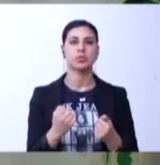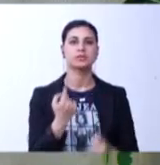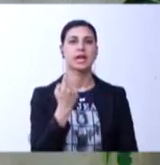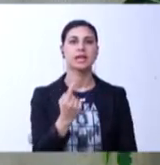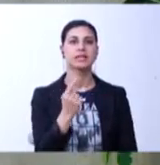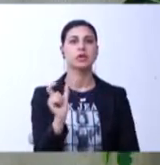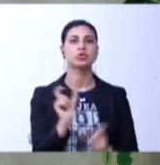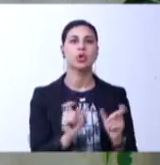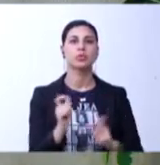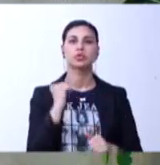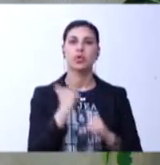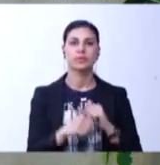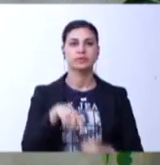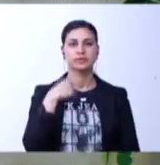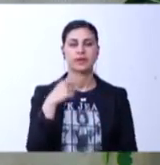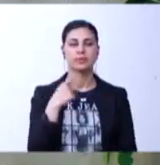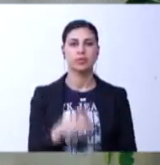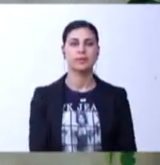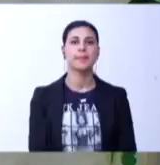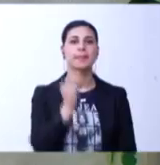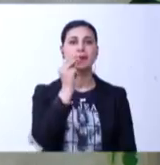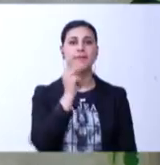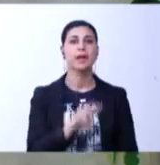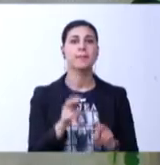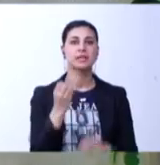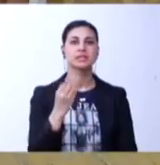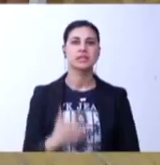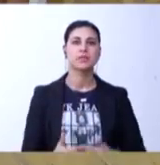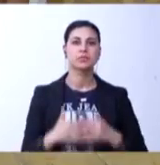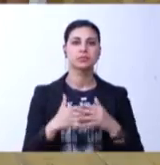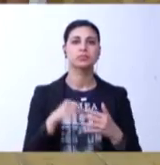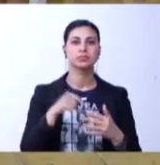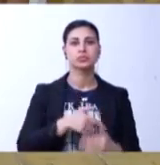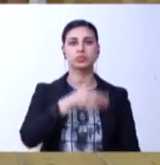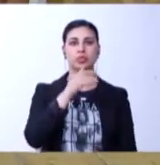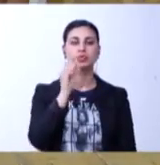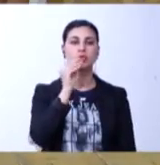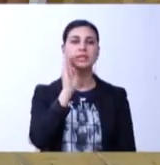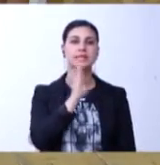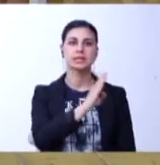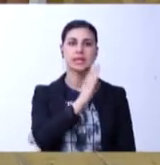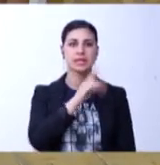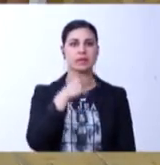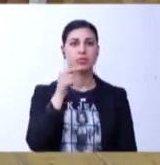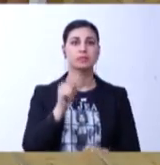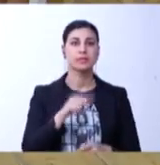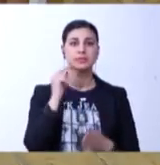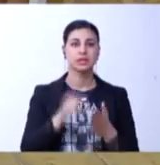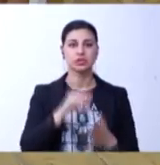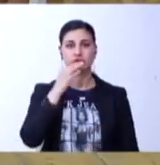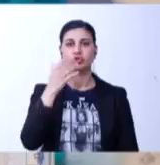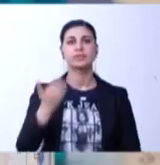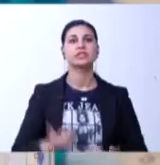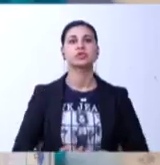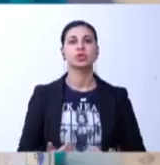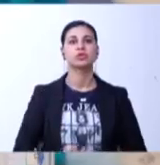ერთ-ერთ კომპონენტად ყოველთვის ვასახელებთ კვებას. ჯერ კიდევ მუცლადყოფნის პერიოდში, როდესაც დედა განსაზღვრავს ამ საკითხებს, შემდეგ